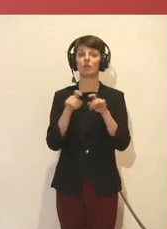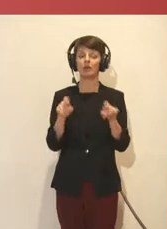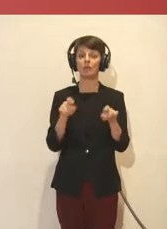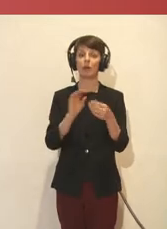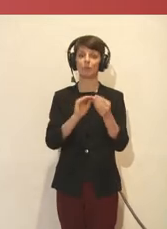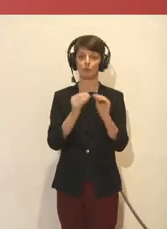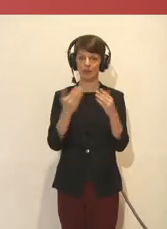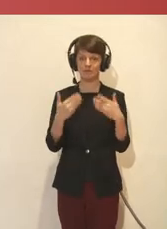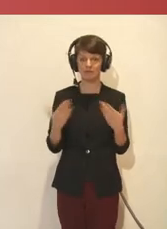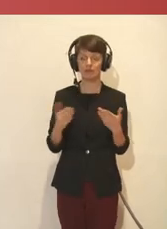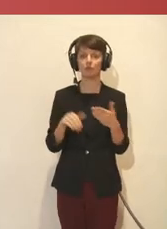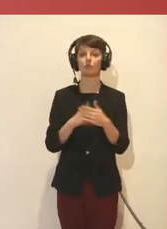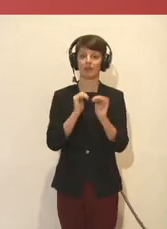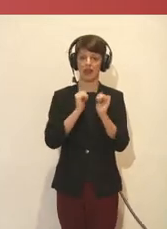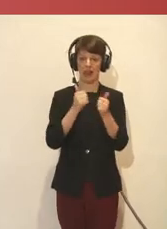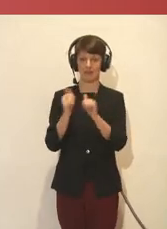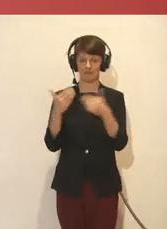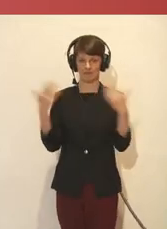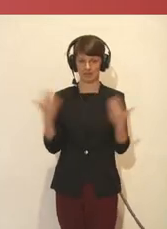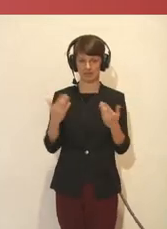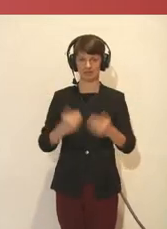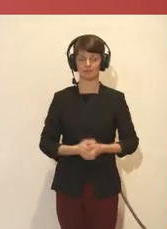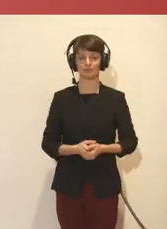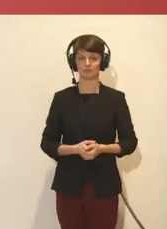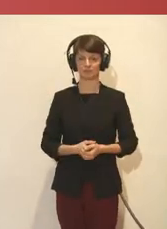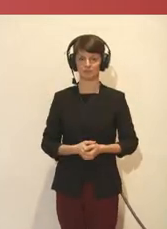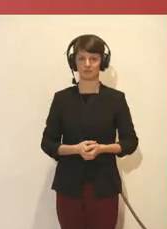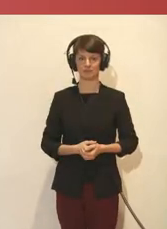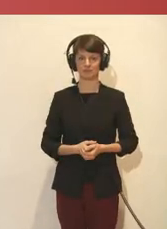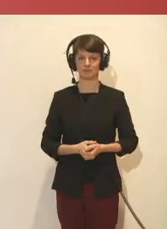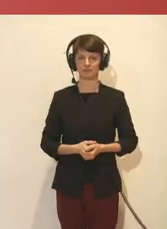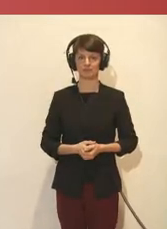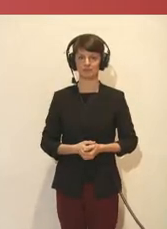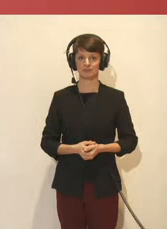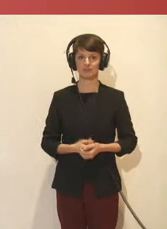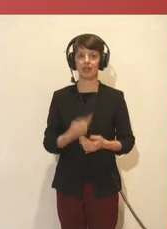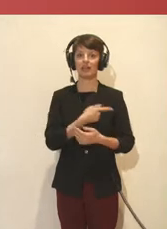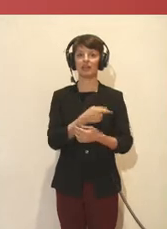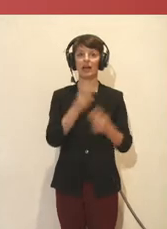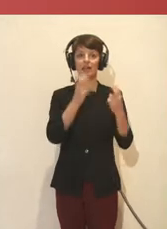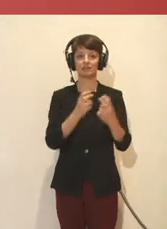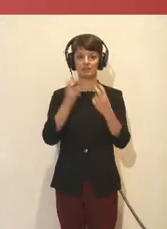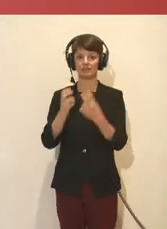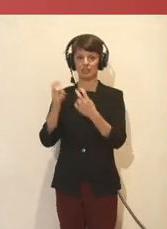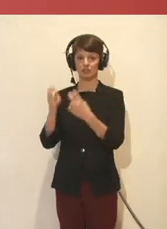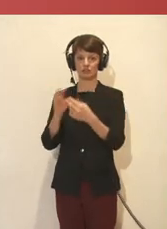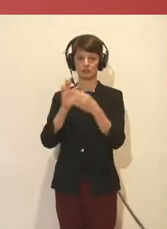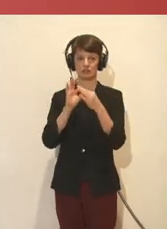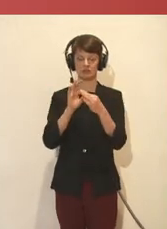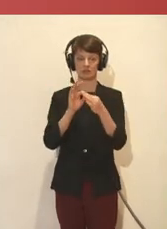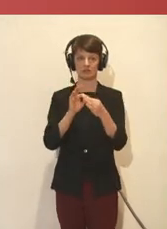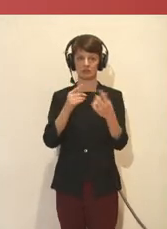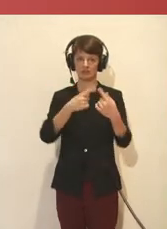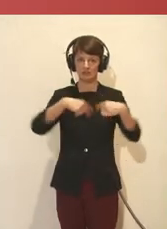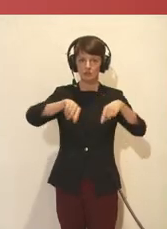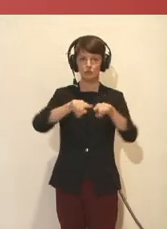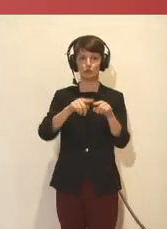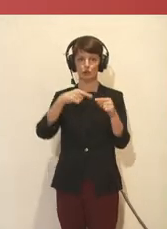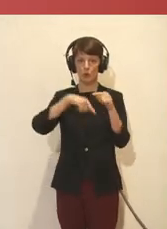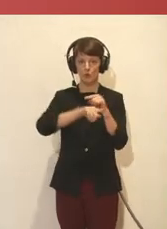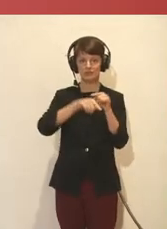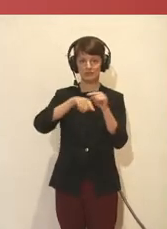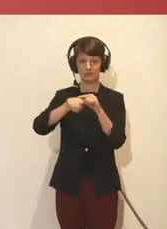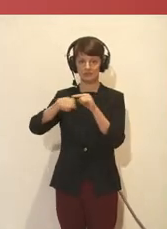auch was hilft dagegen und alle sessions die auf den studios oder in den